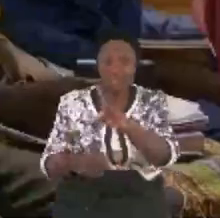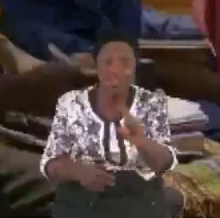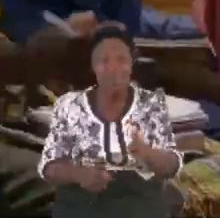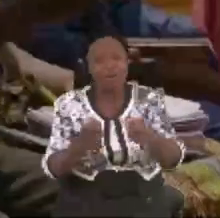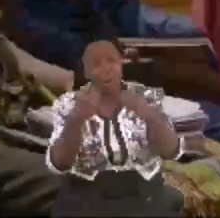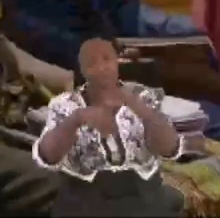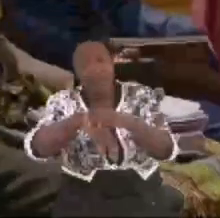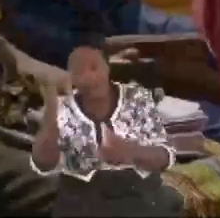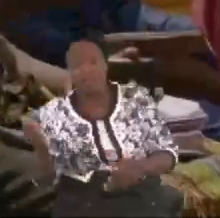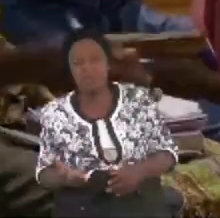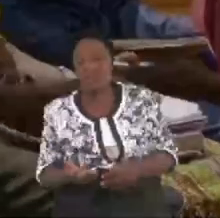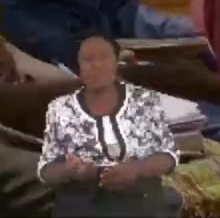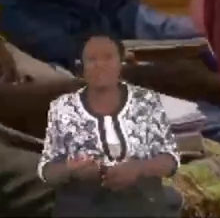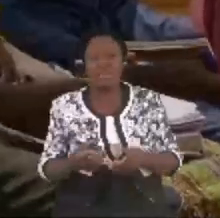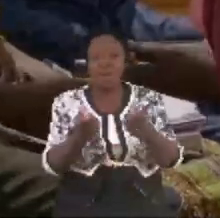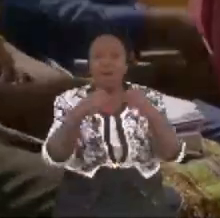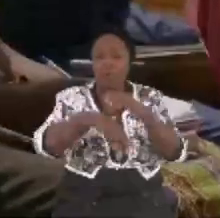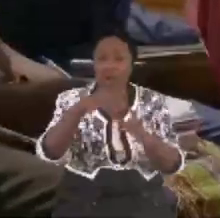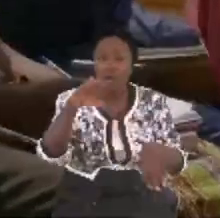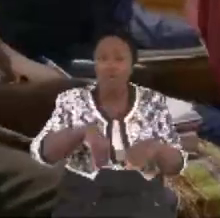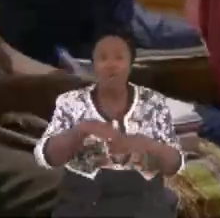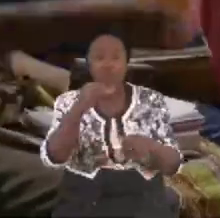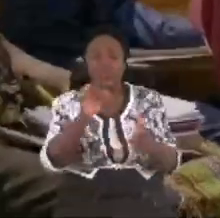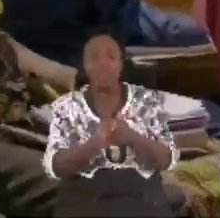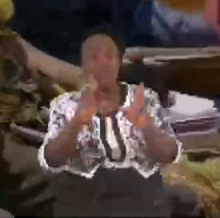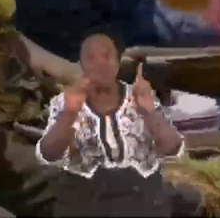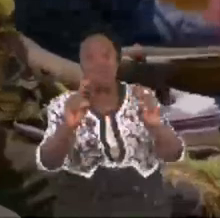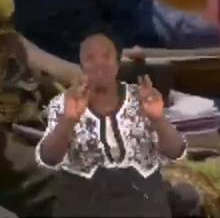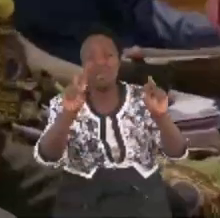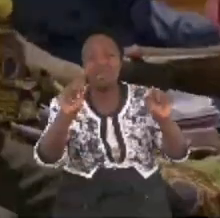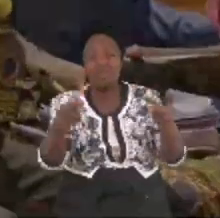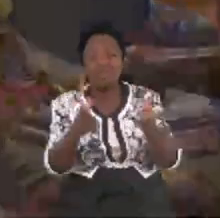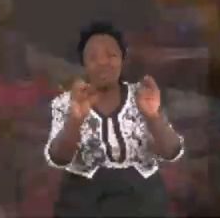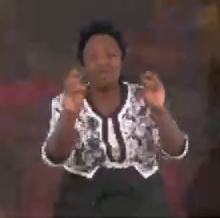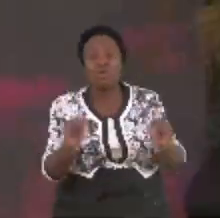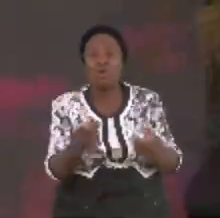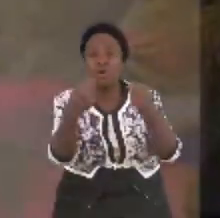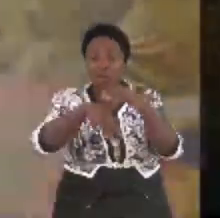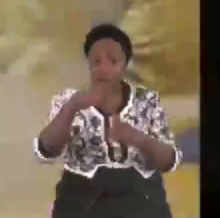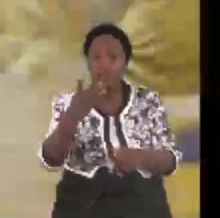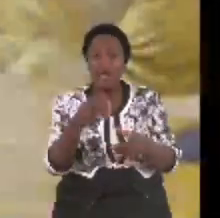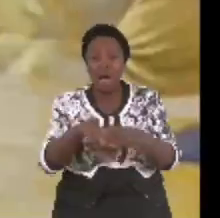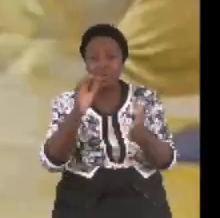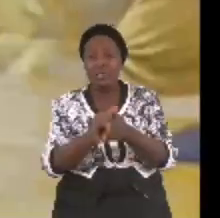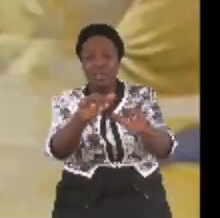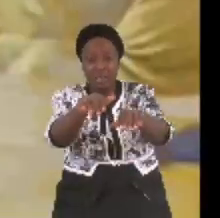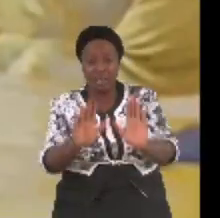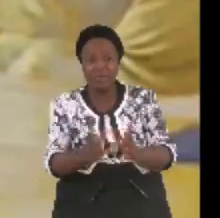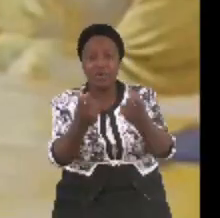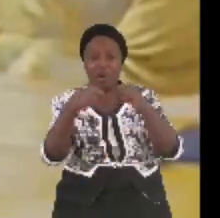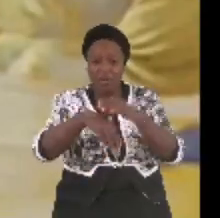Sors! De cette fosse, sors! De cette fosse,